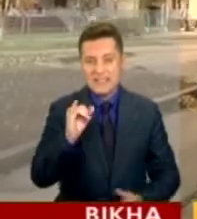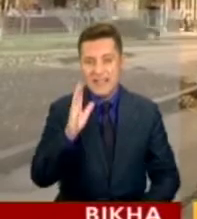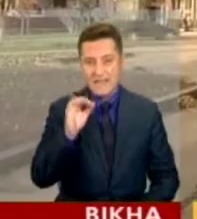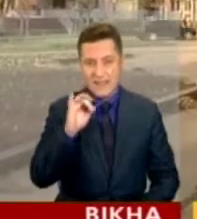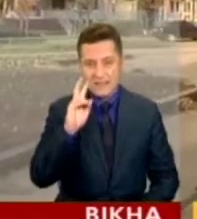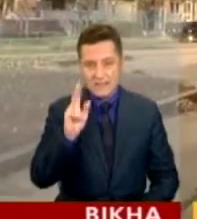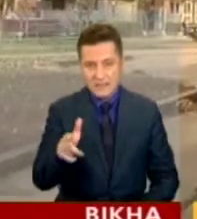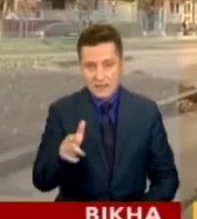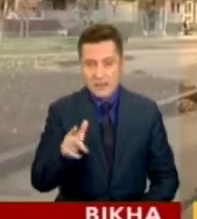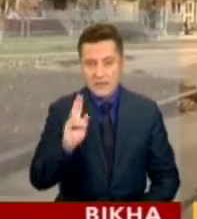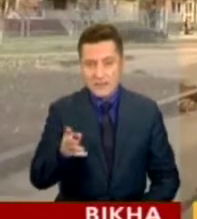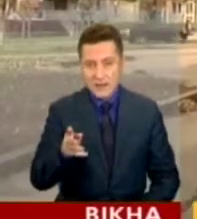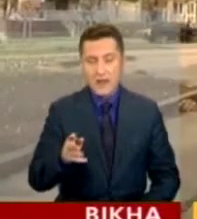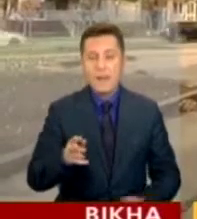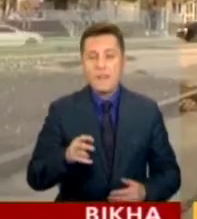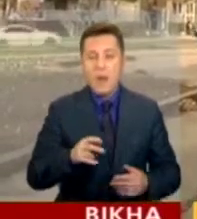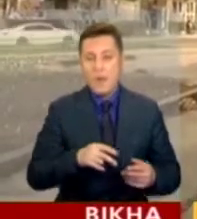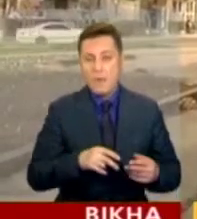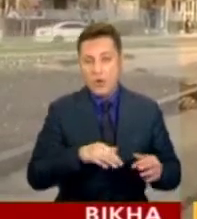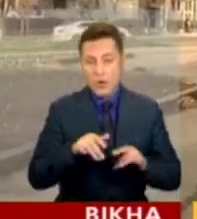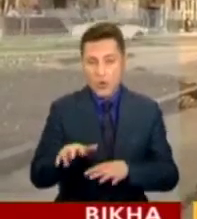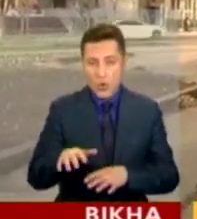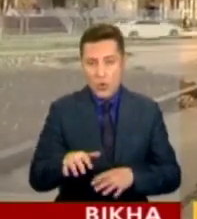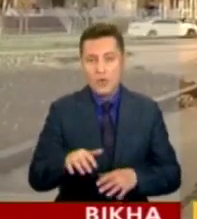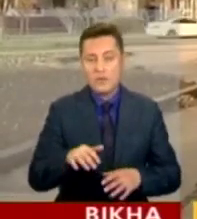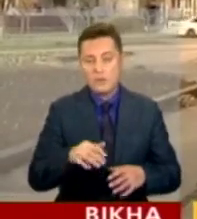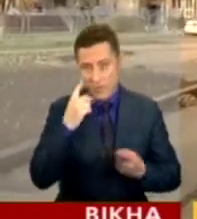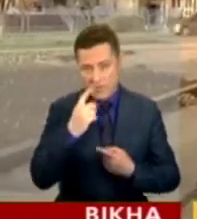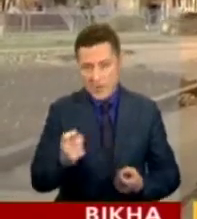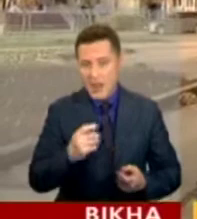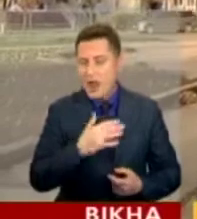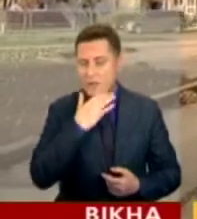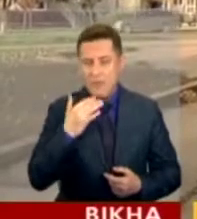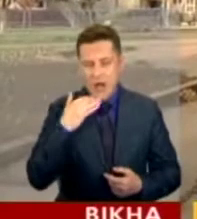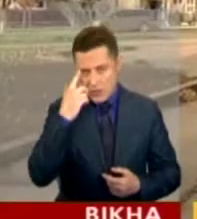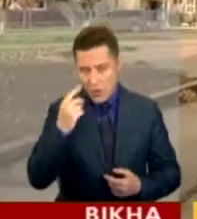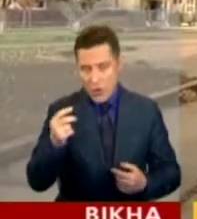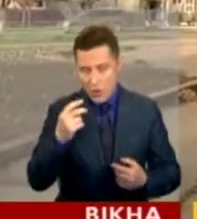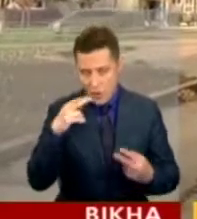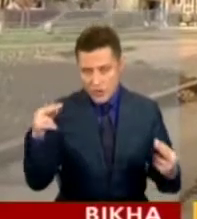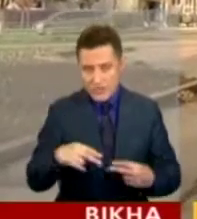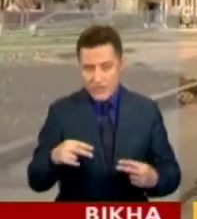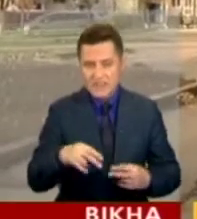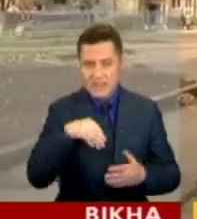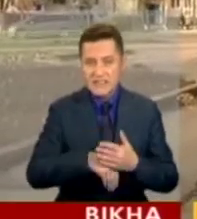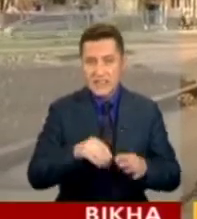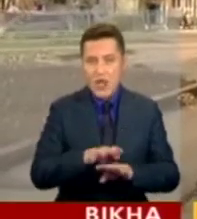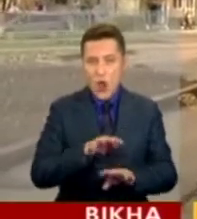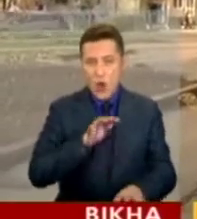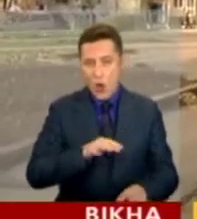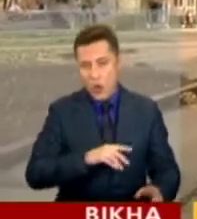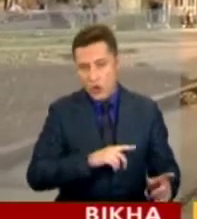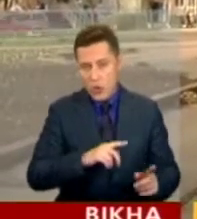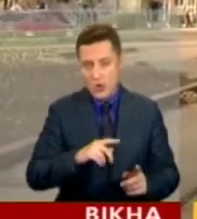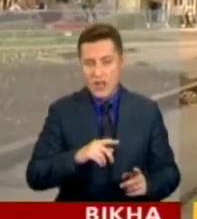Про рух диверсантів зі Слов'янська до Сіверська повідомляло надзвичайно багато очевидців. Повідомляли навіть склад колони, в якій вони їдуть. Це